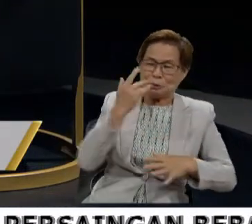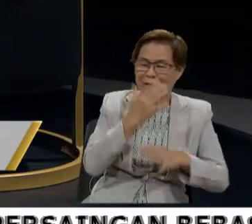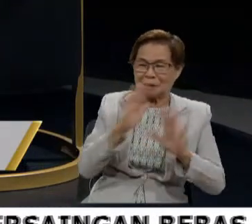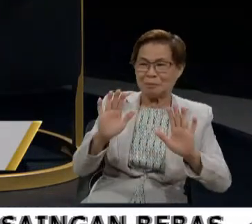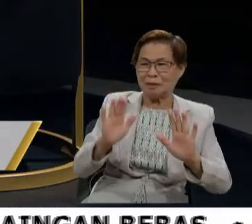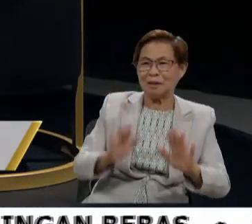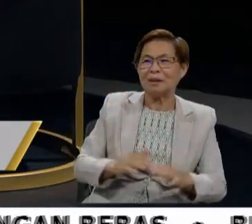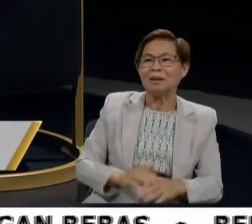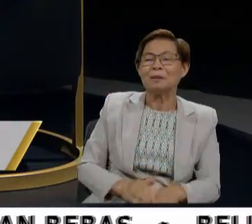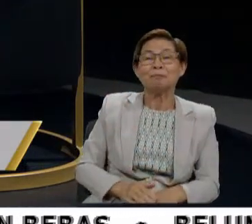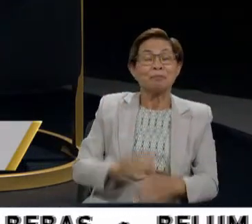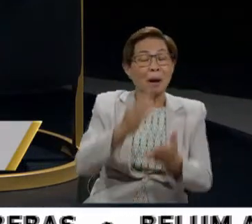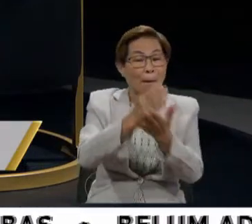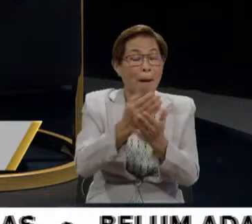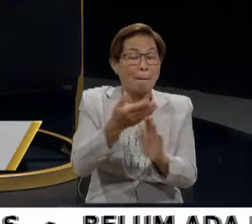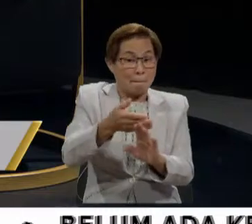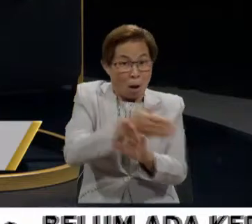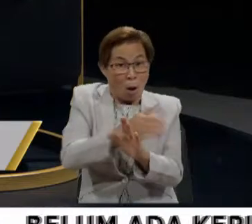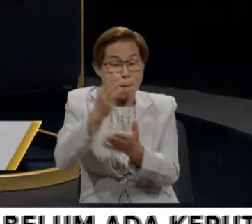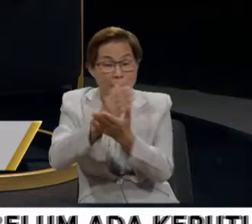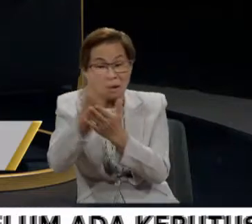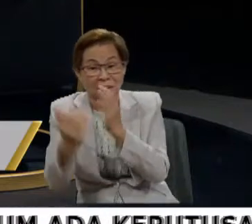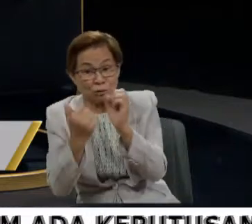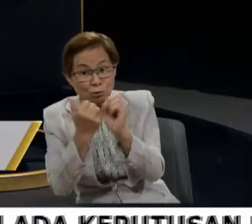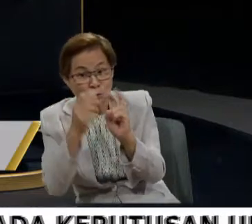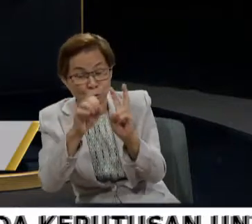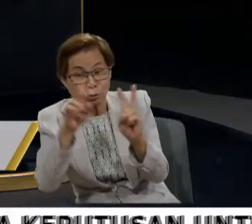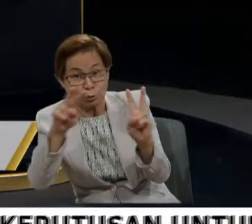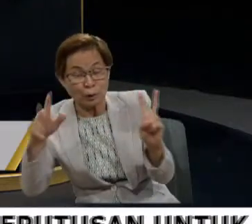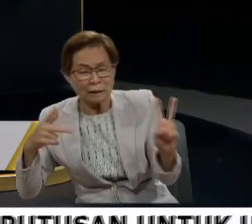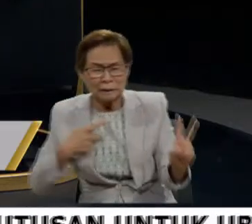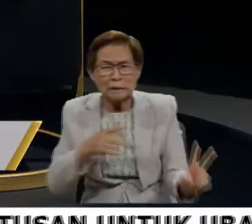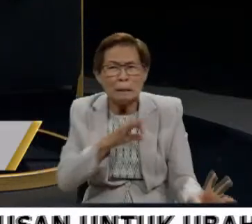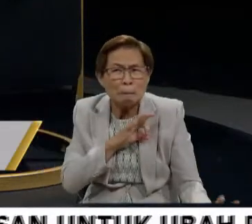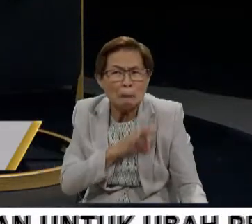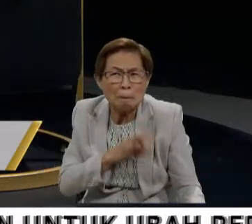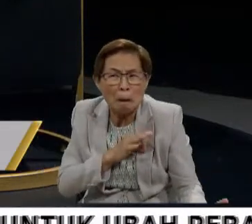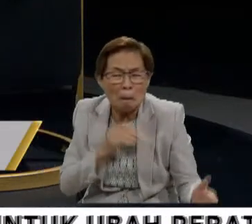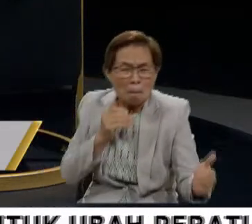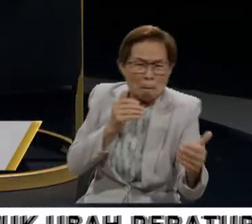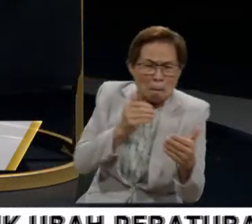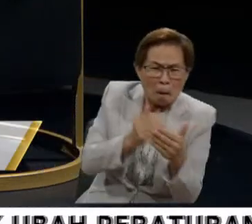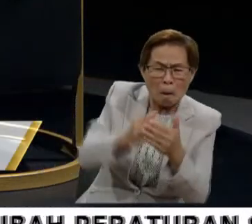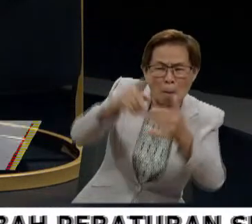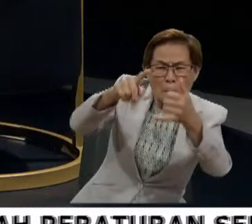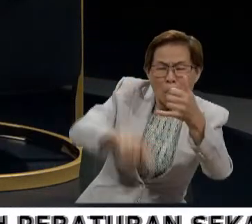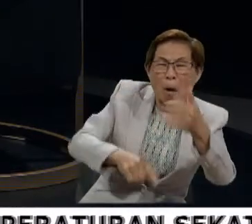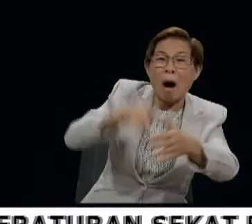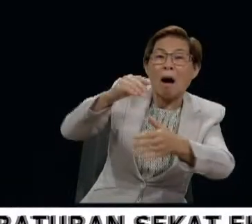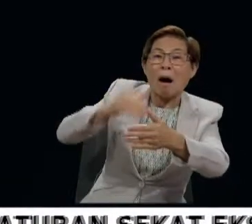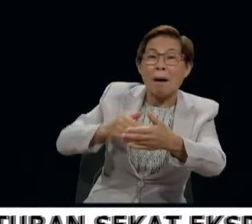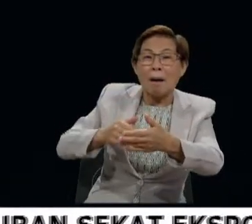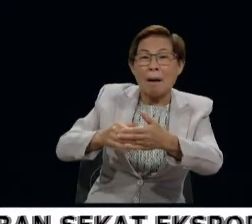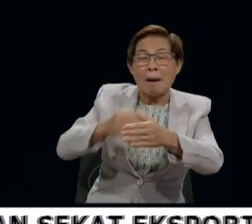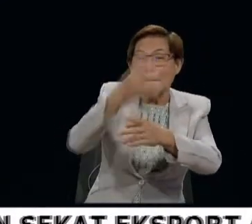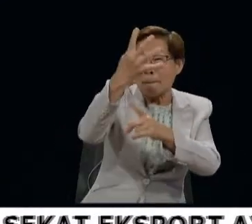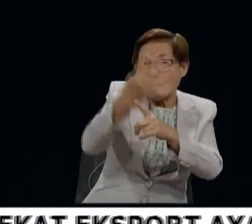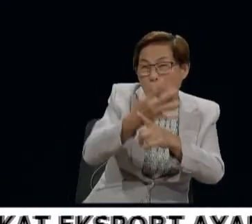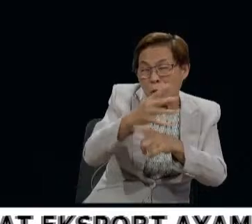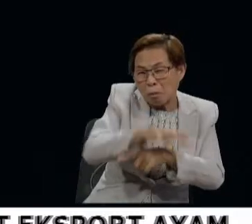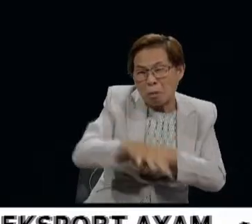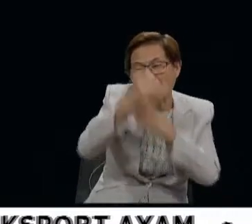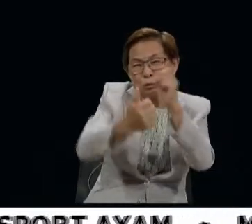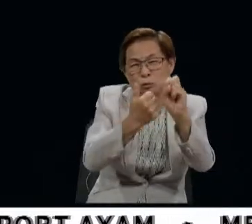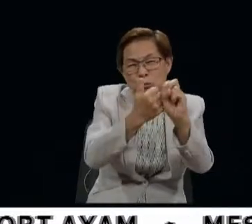Okey sebelum kita pergi pada bajet 2023 kita ingin tahu dulu menjelang hujung nak habis EMP tahun 4 bulan lebih kurang